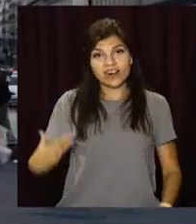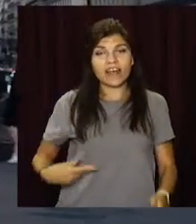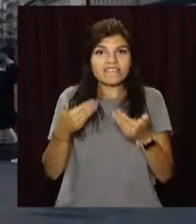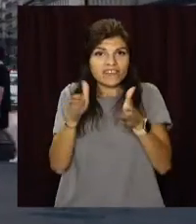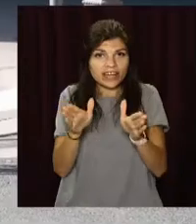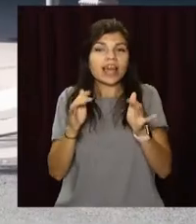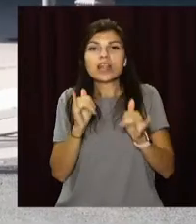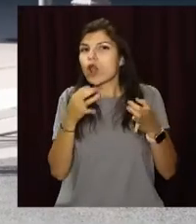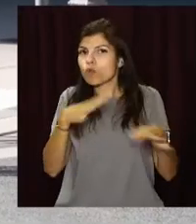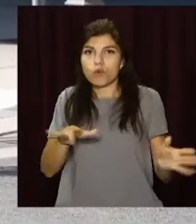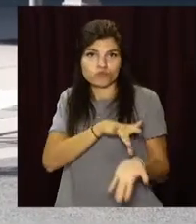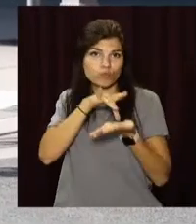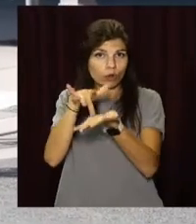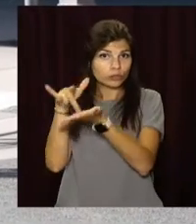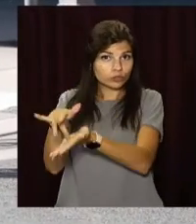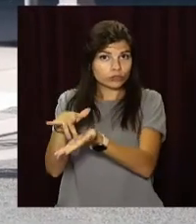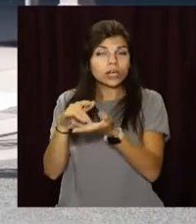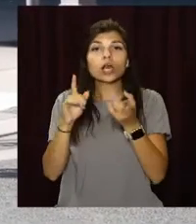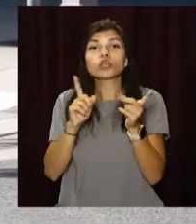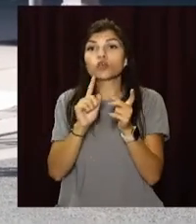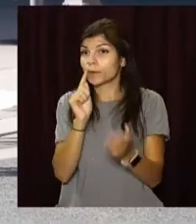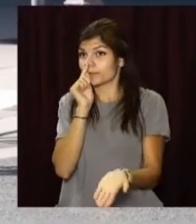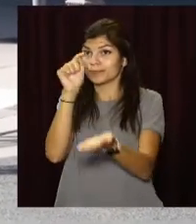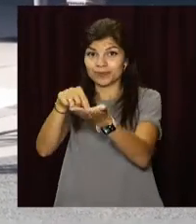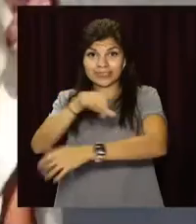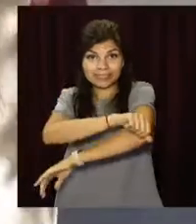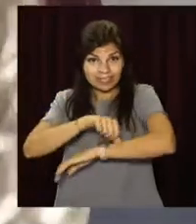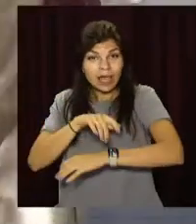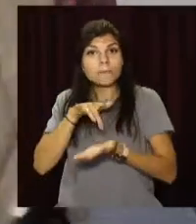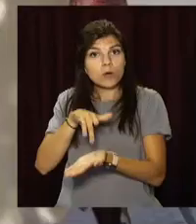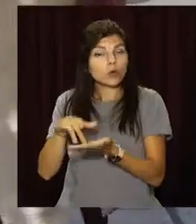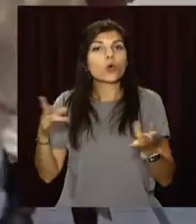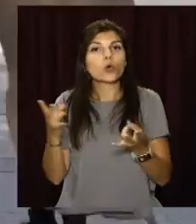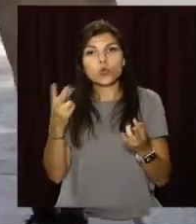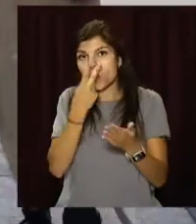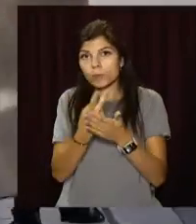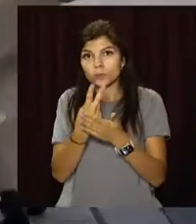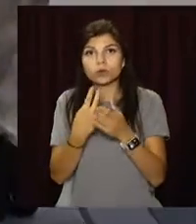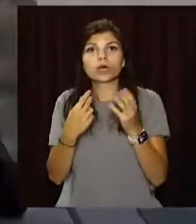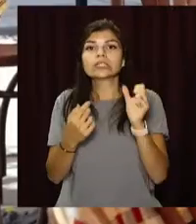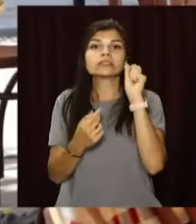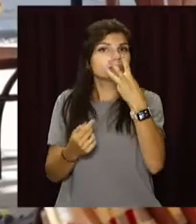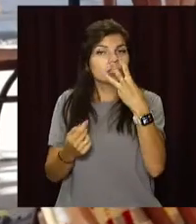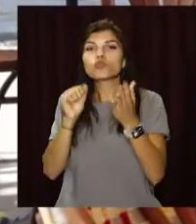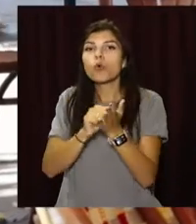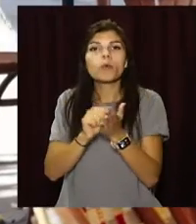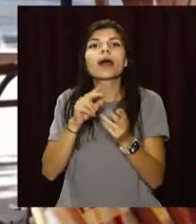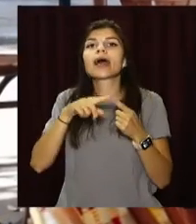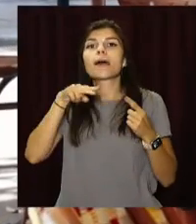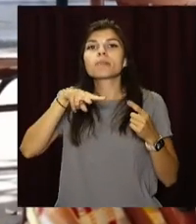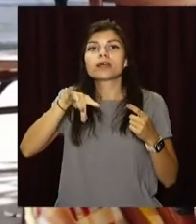відкрита для будь-яких подорожей. Щоб перетнути кордон, мандрівникам треба пред'явити один з трьох документів.